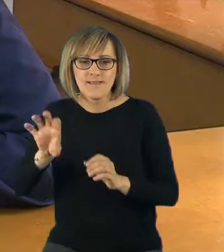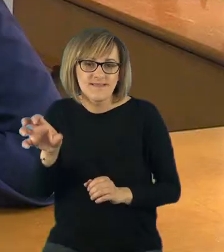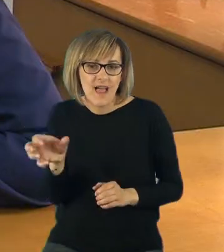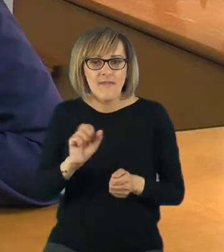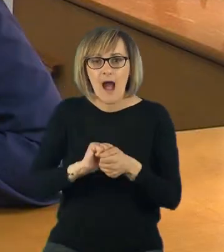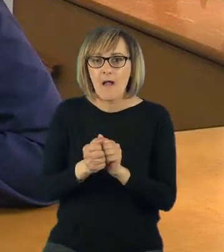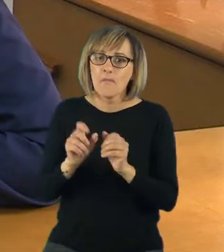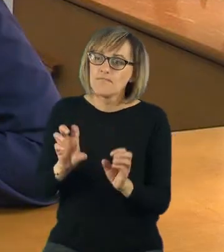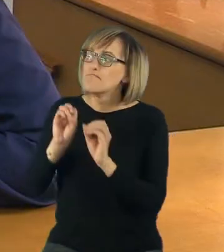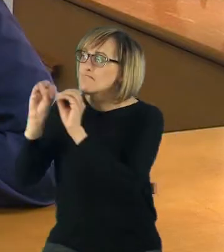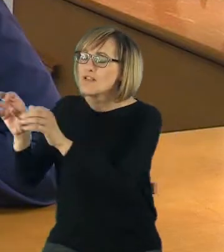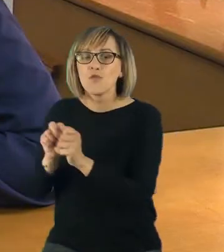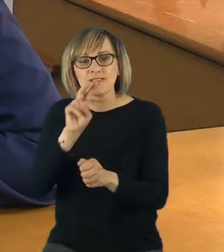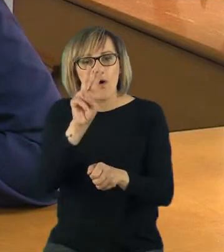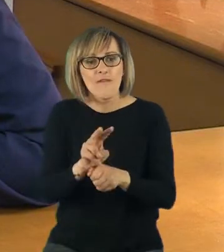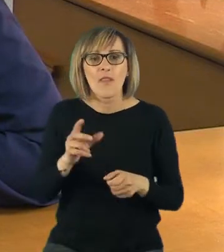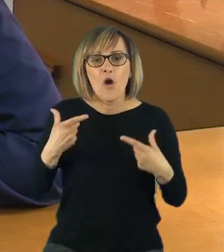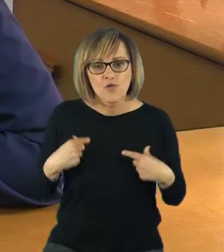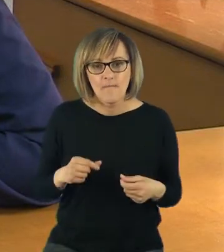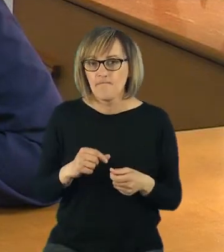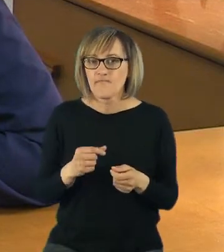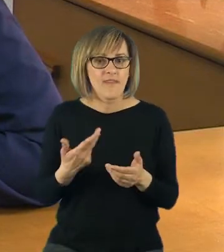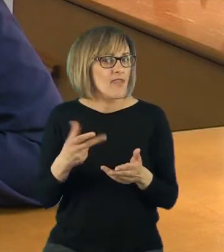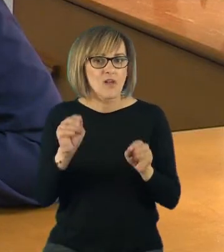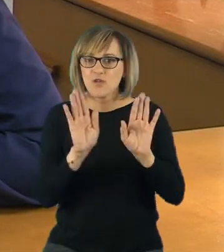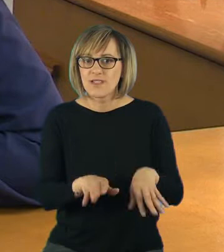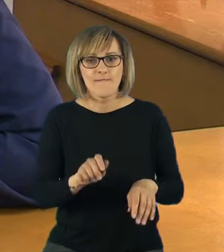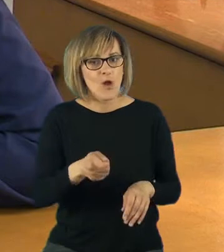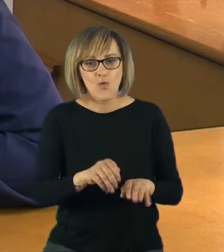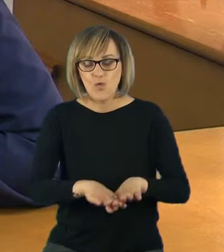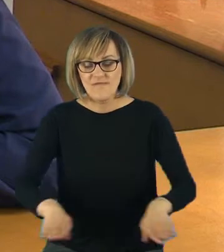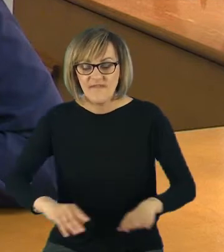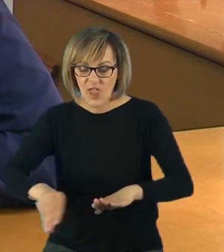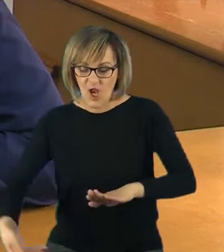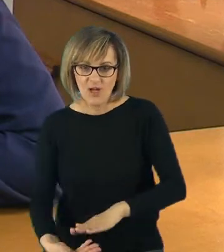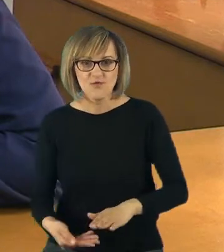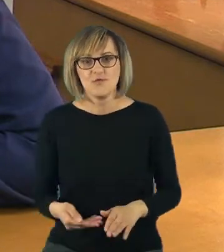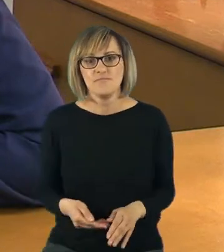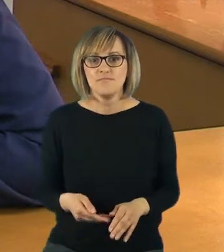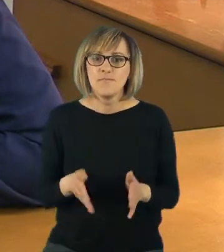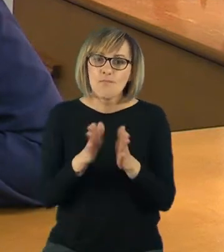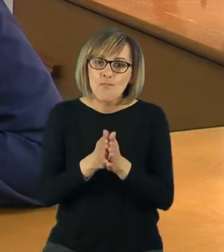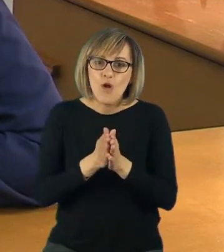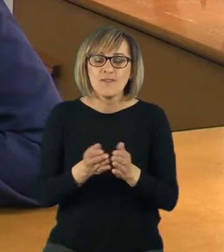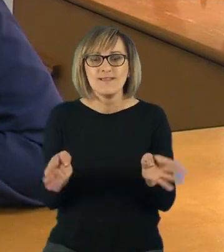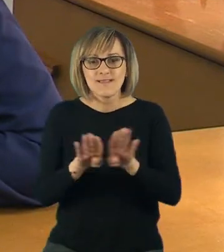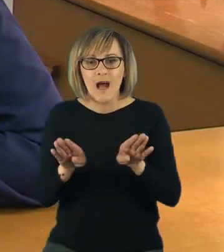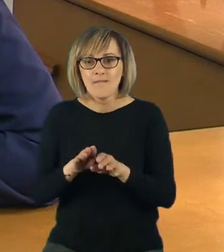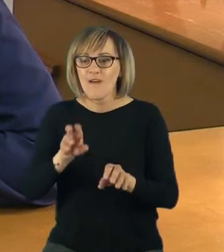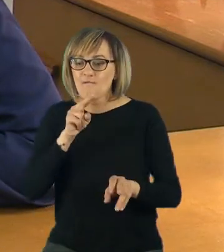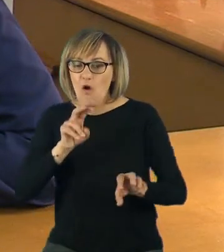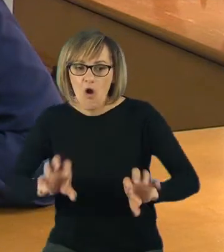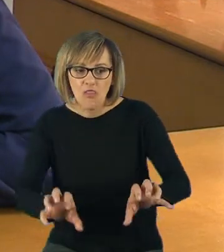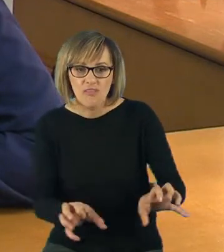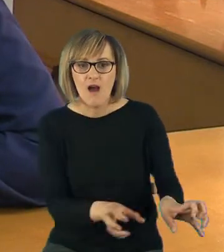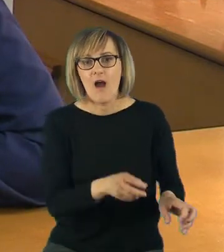na przechowanie zaufanej osobie. Na pewno nie zostawiajmy klucze pod wycieraczką, a przed wyjazdem pozamykajmy zawory wodne,